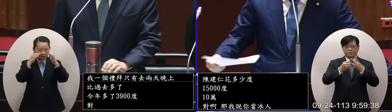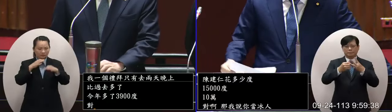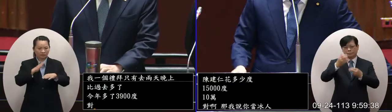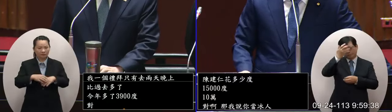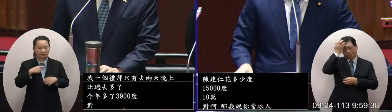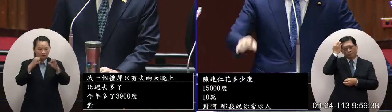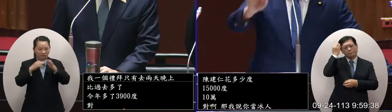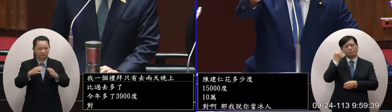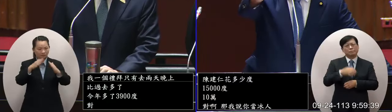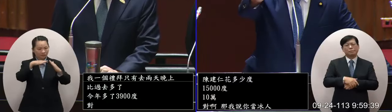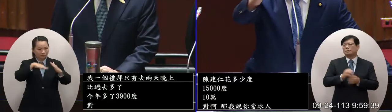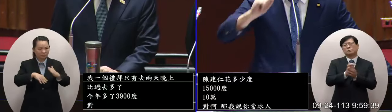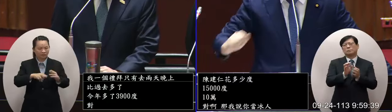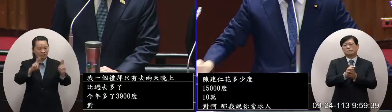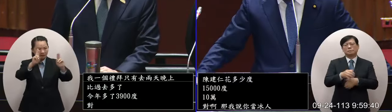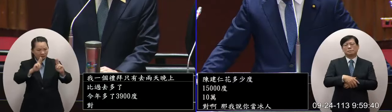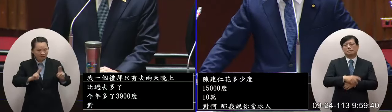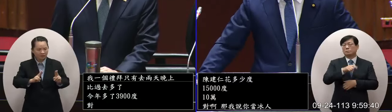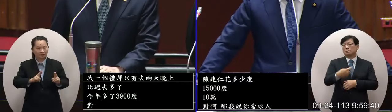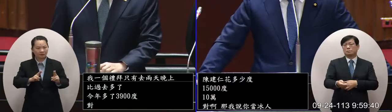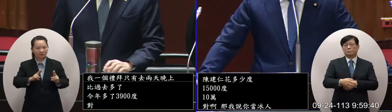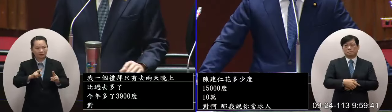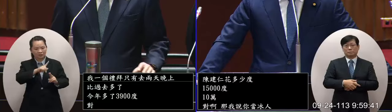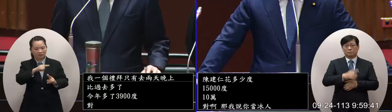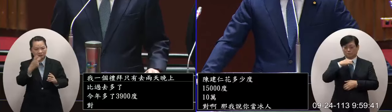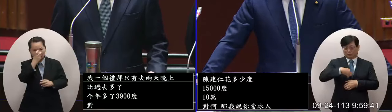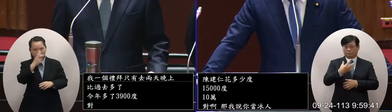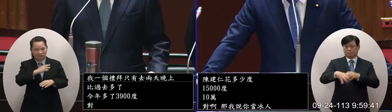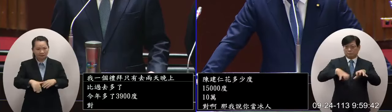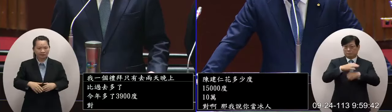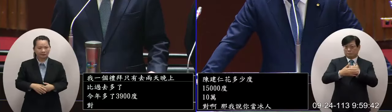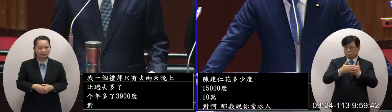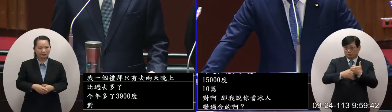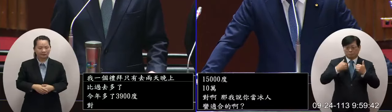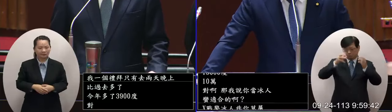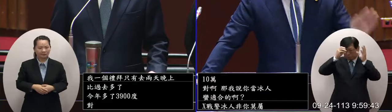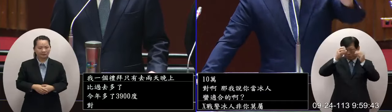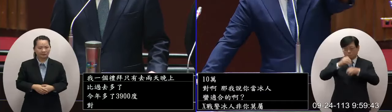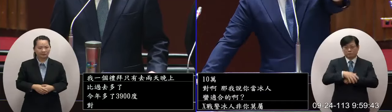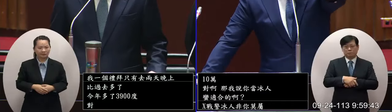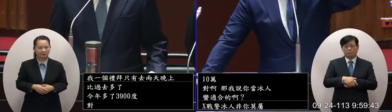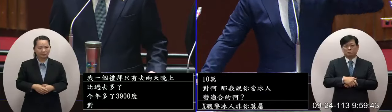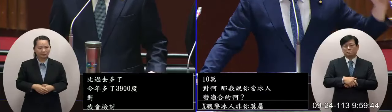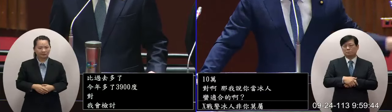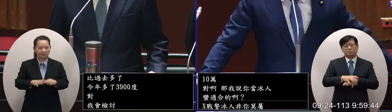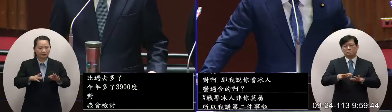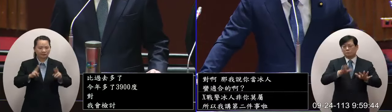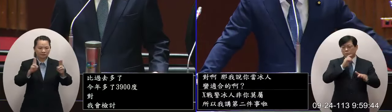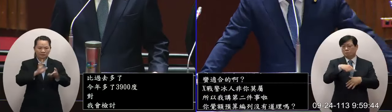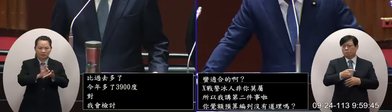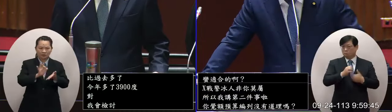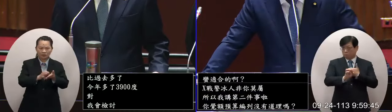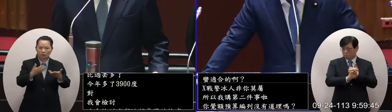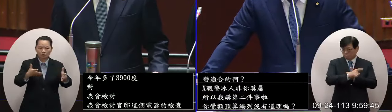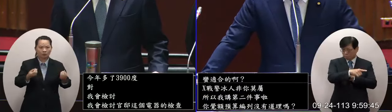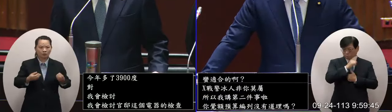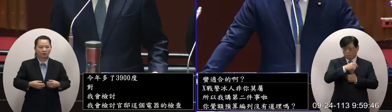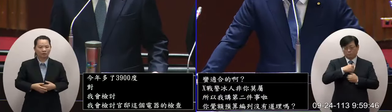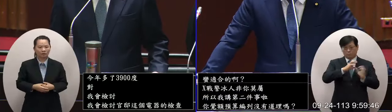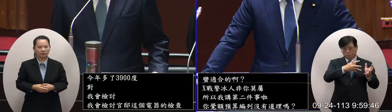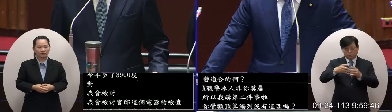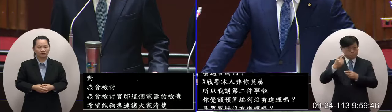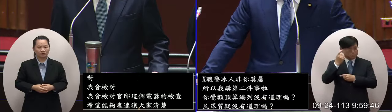检讨官邸这个电器的检查。 我考你下一考你的自然保 能够清楚让大家清楚。 哎，不是，我现在来考考我们卓院长，国